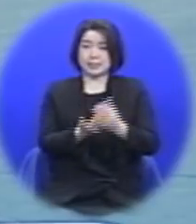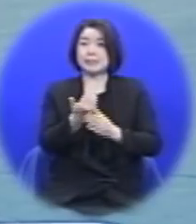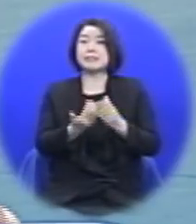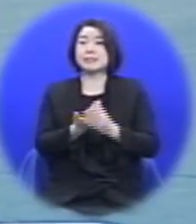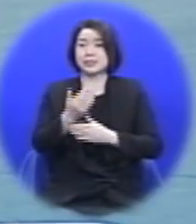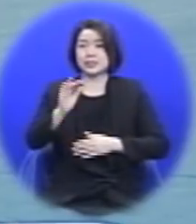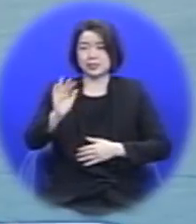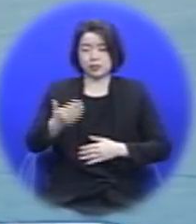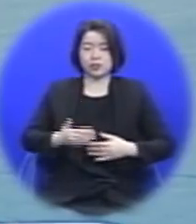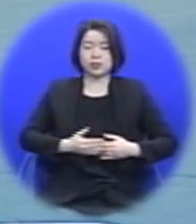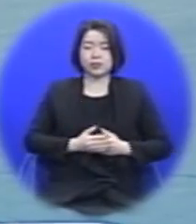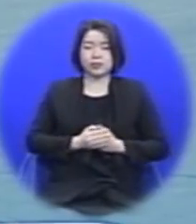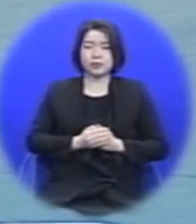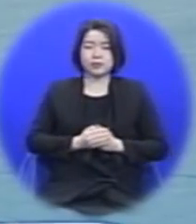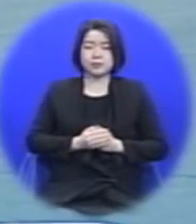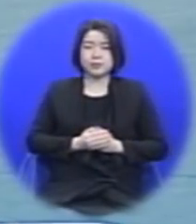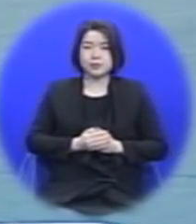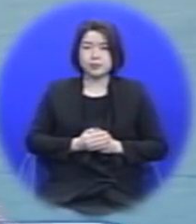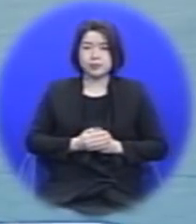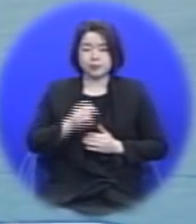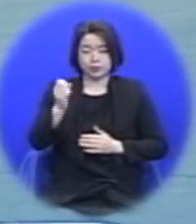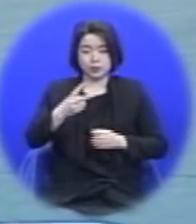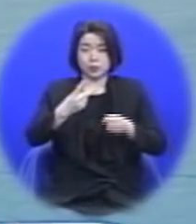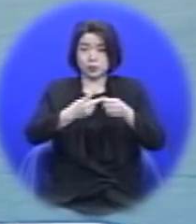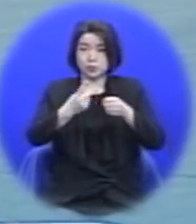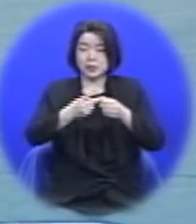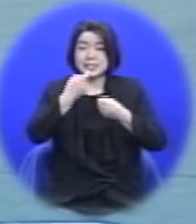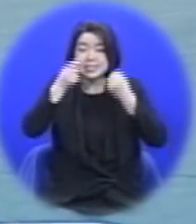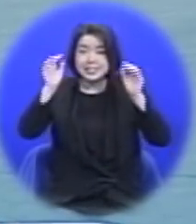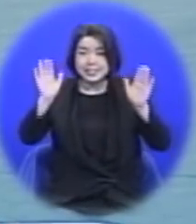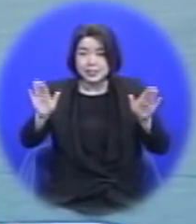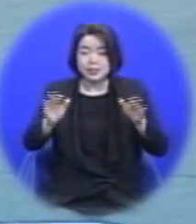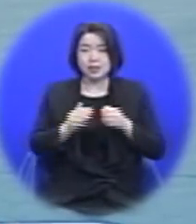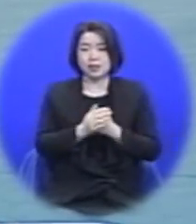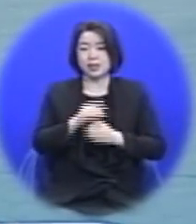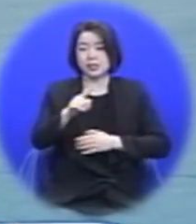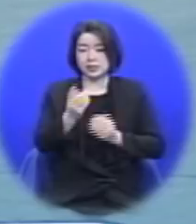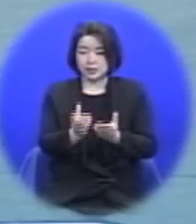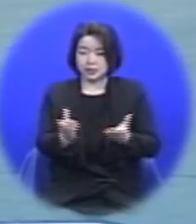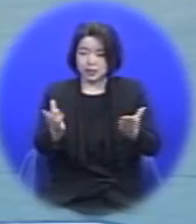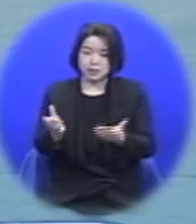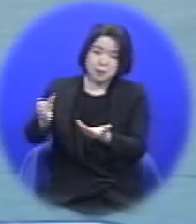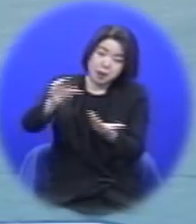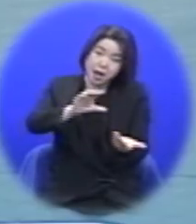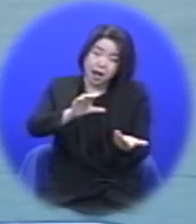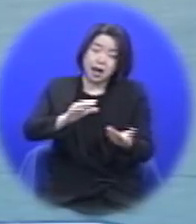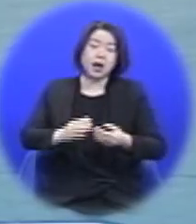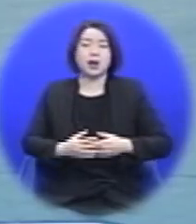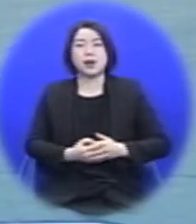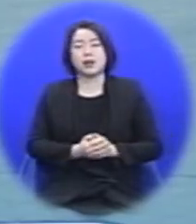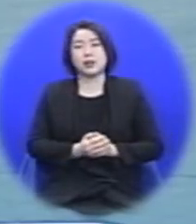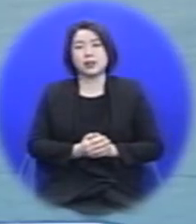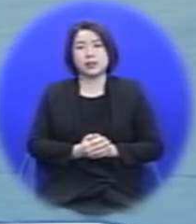종기들이 일어나기 시작을 하고, 두 번째 천사가 그 대접을 쏟으니까